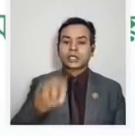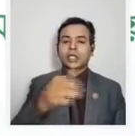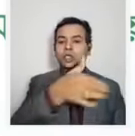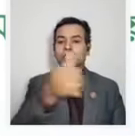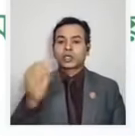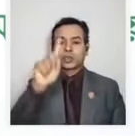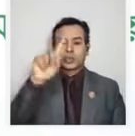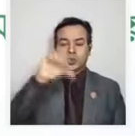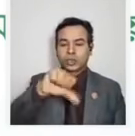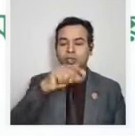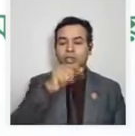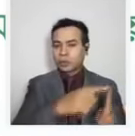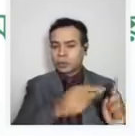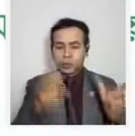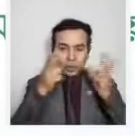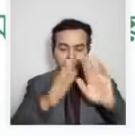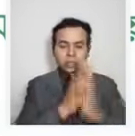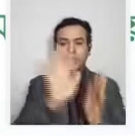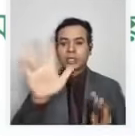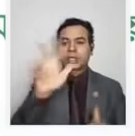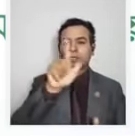2,95,188 জন, এ পর্যন্ত ছাড় পেয়েছেন